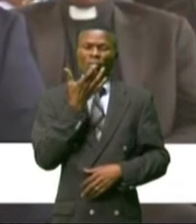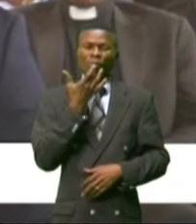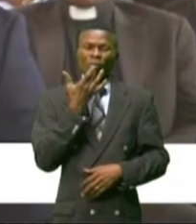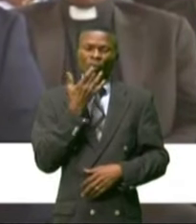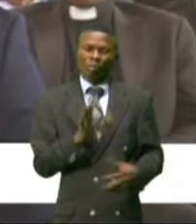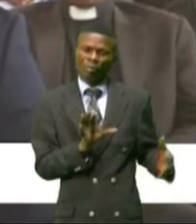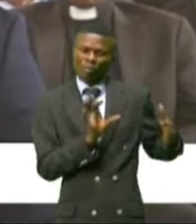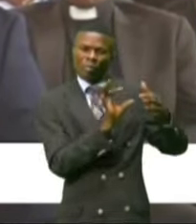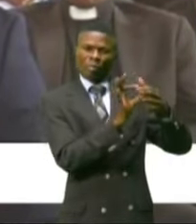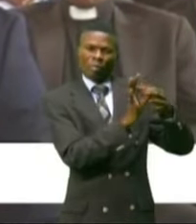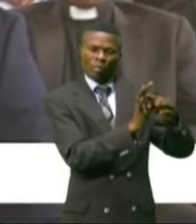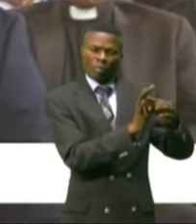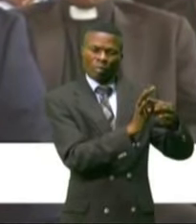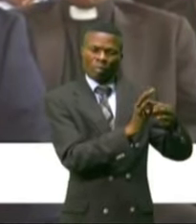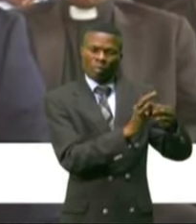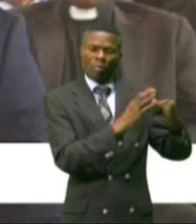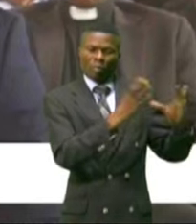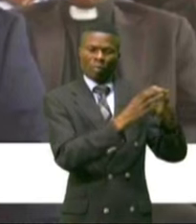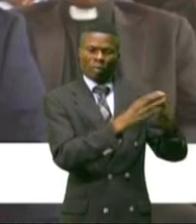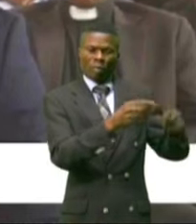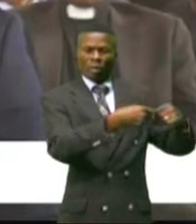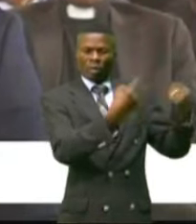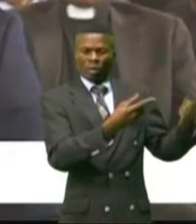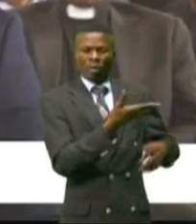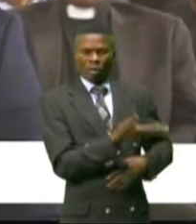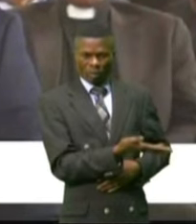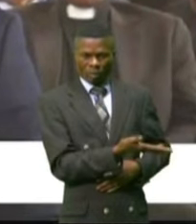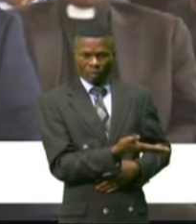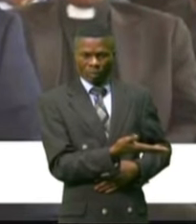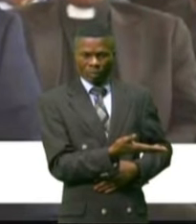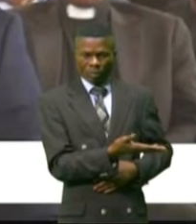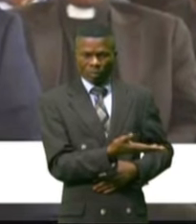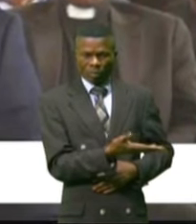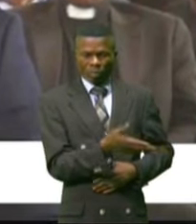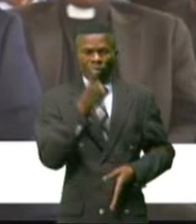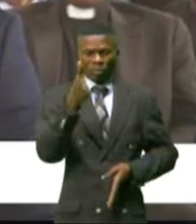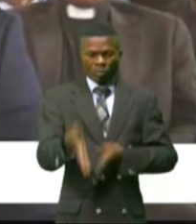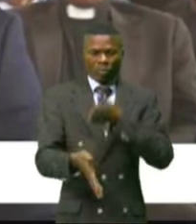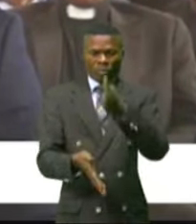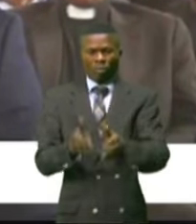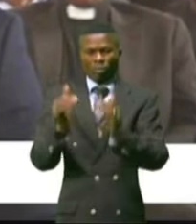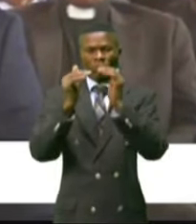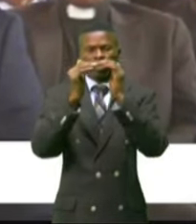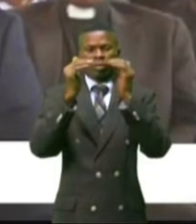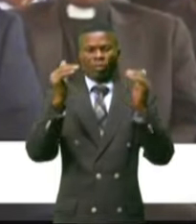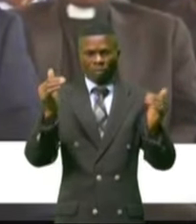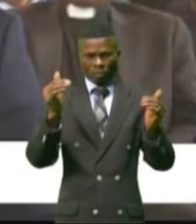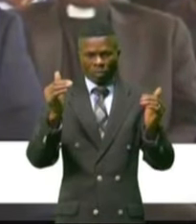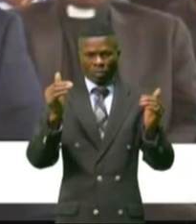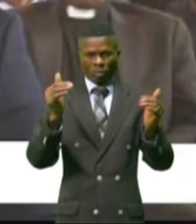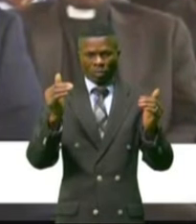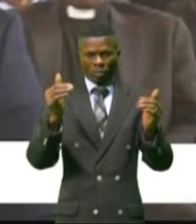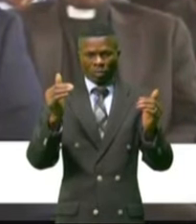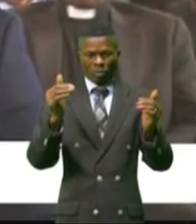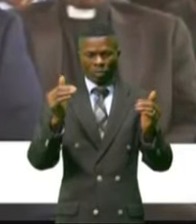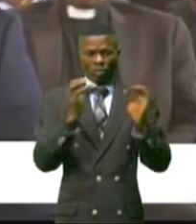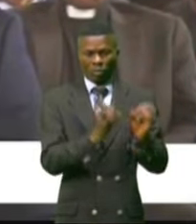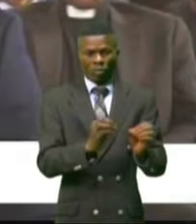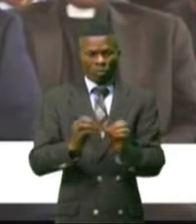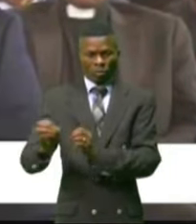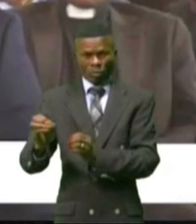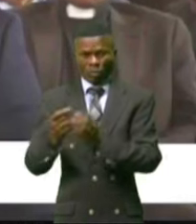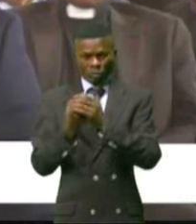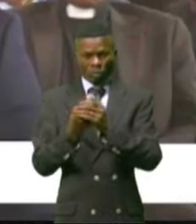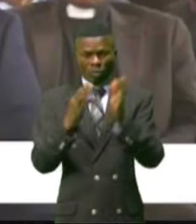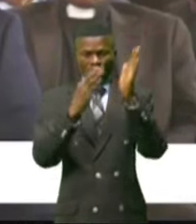ranger du côté de l'ennemi. La marche pacifique qui sera organisée